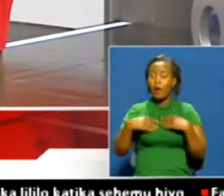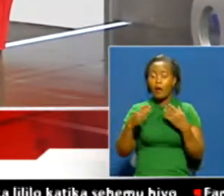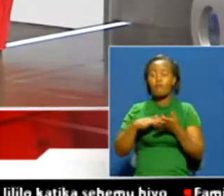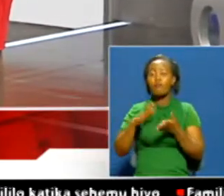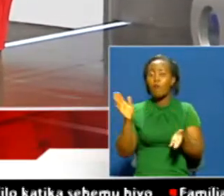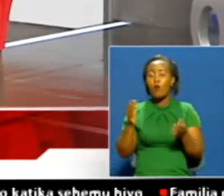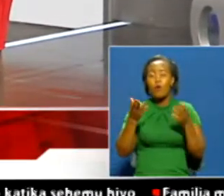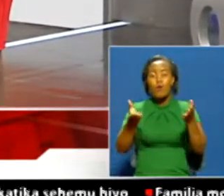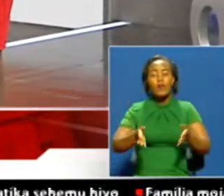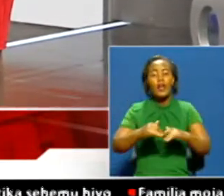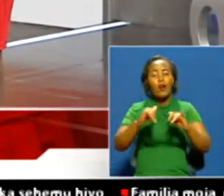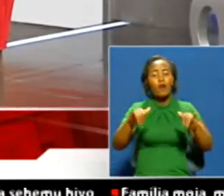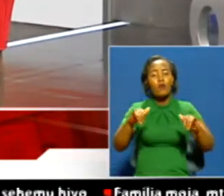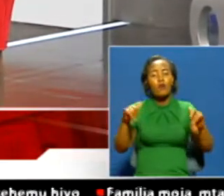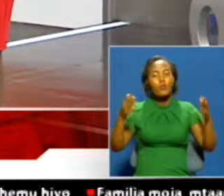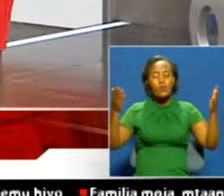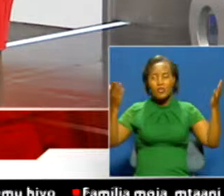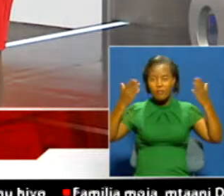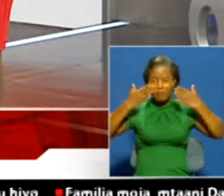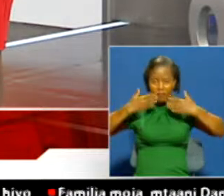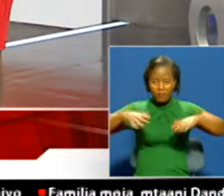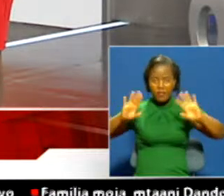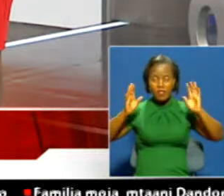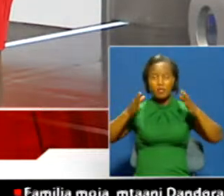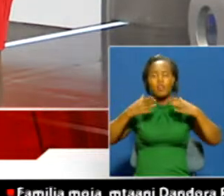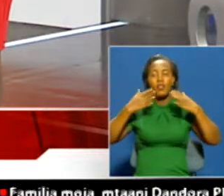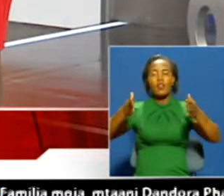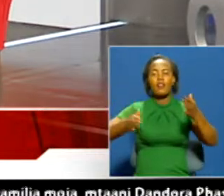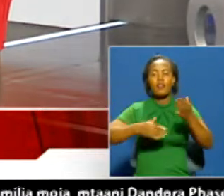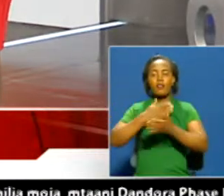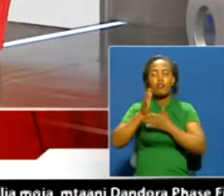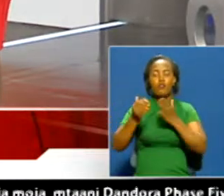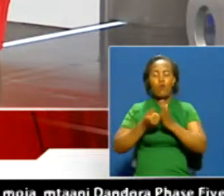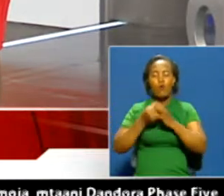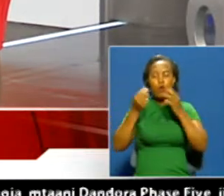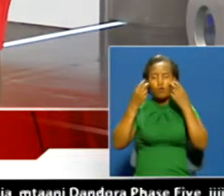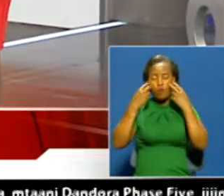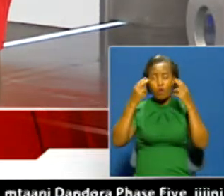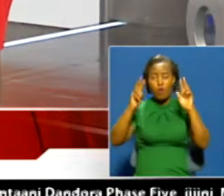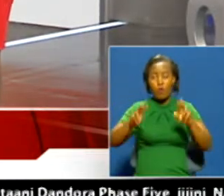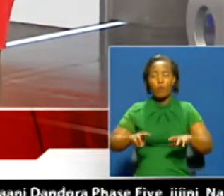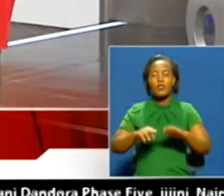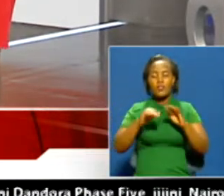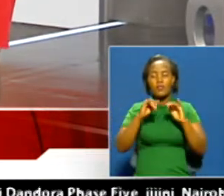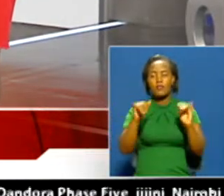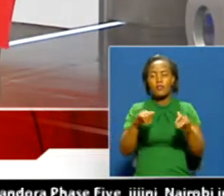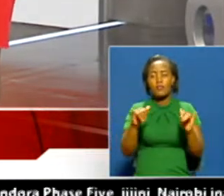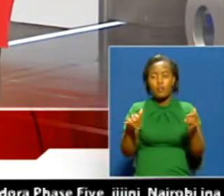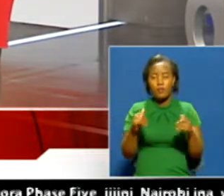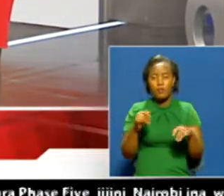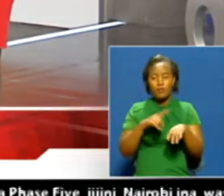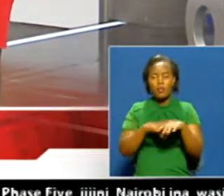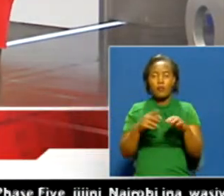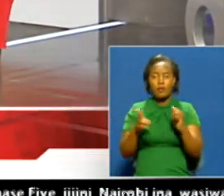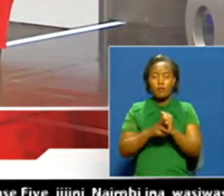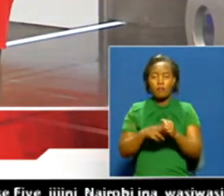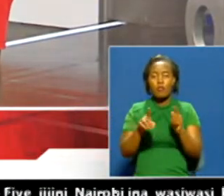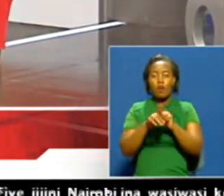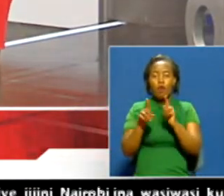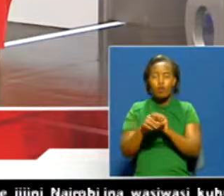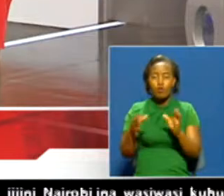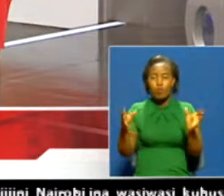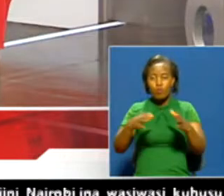mwisho kwa leo. Na tunashukuru sana kwa kuwa nasi, kwa niaba ya wote waliofanikisha Darubini kwa leo, akiwemo mwelekezi wetu Zipora